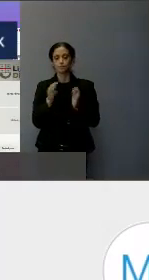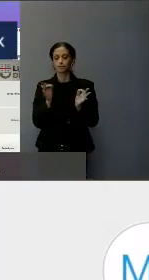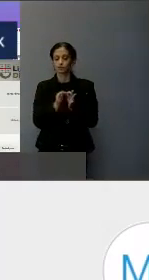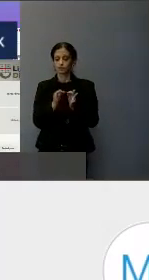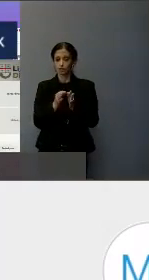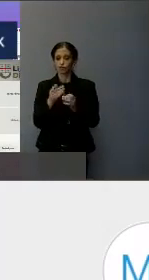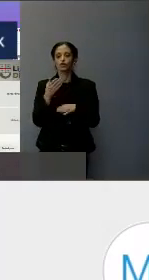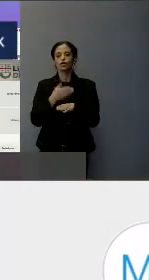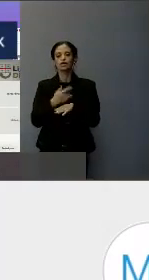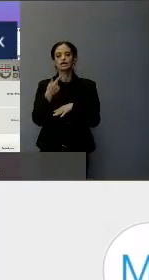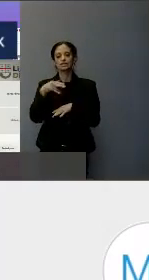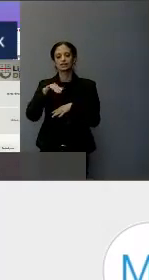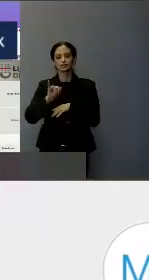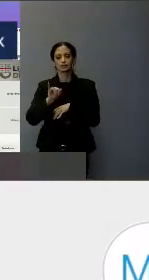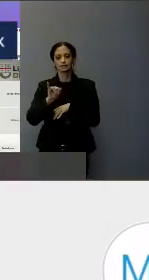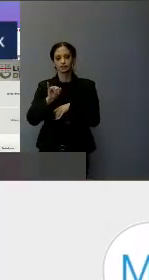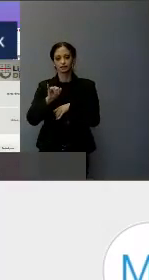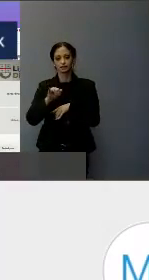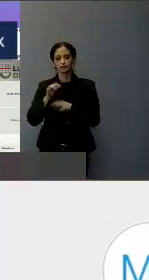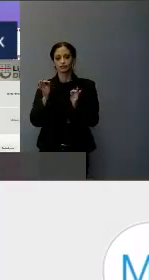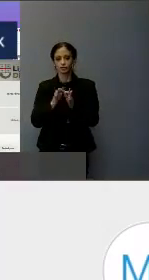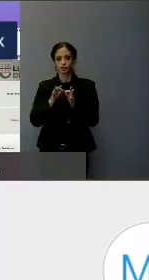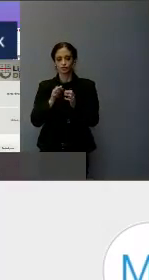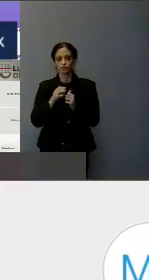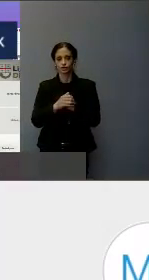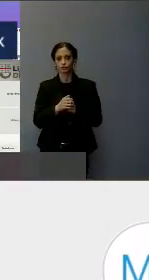consigliera tini amorevole